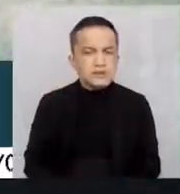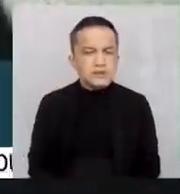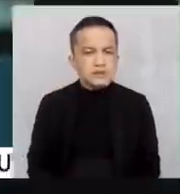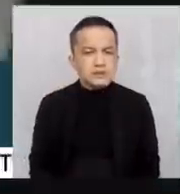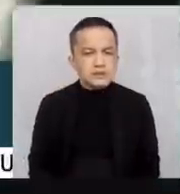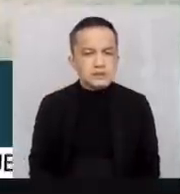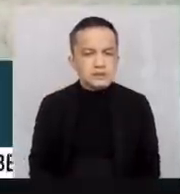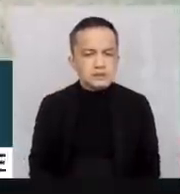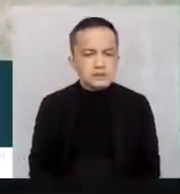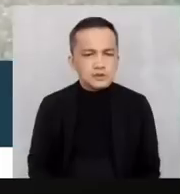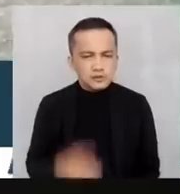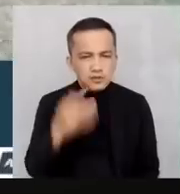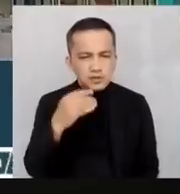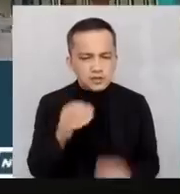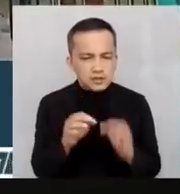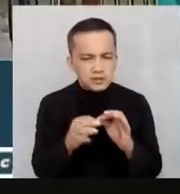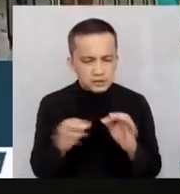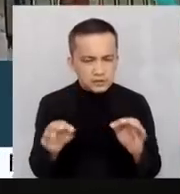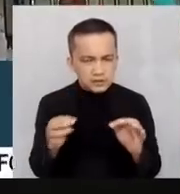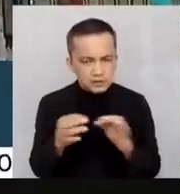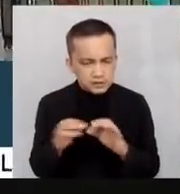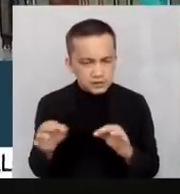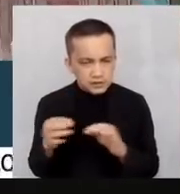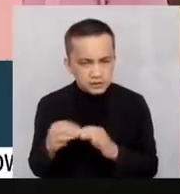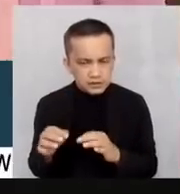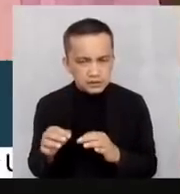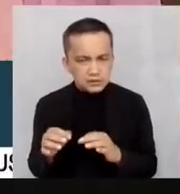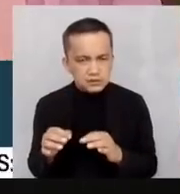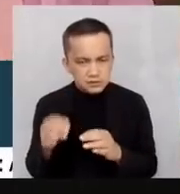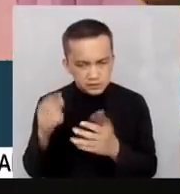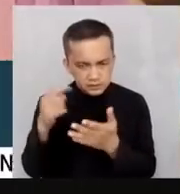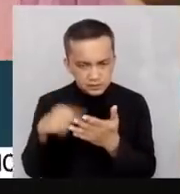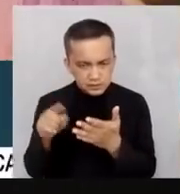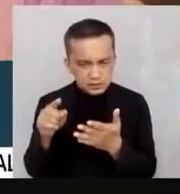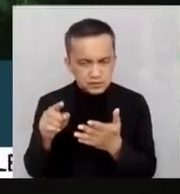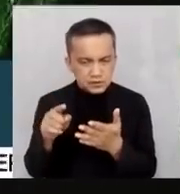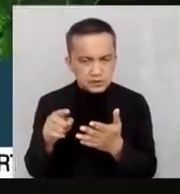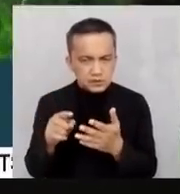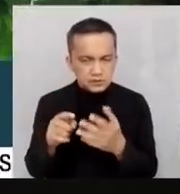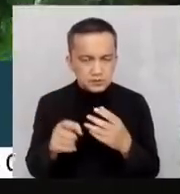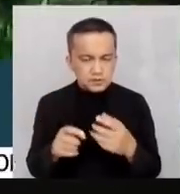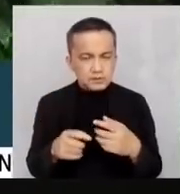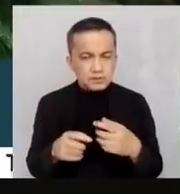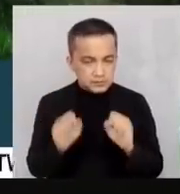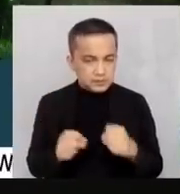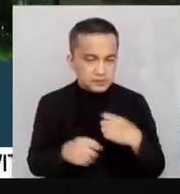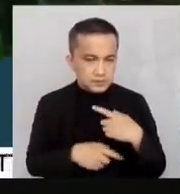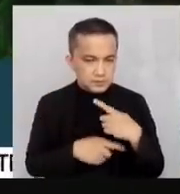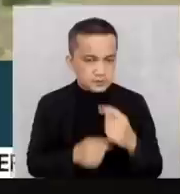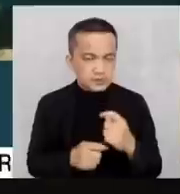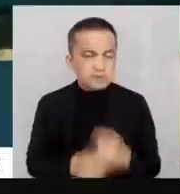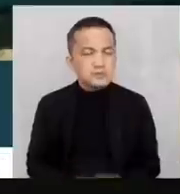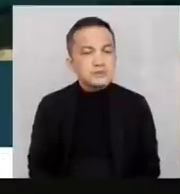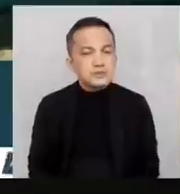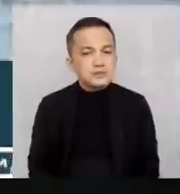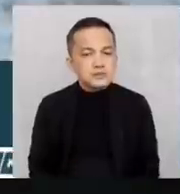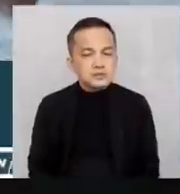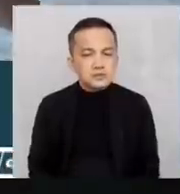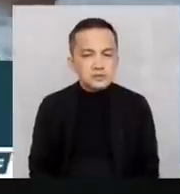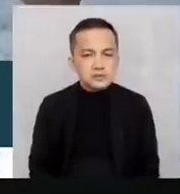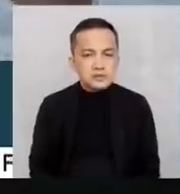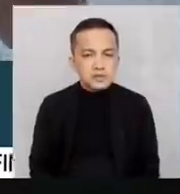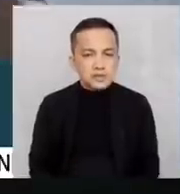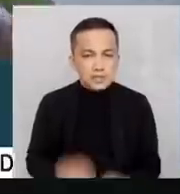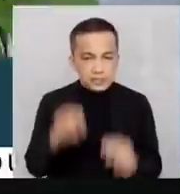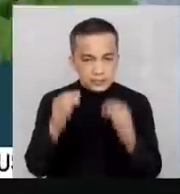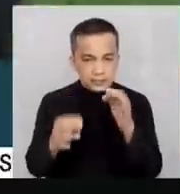public statement lang, tingnan natin, hindi natin mapapagkatiwalaan yun. Kasi kapag merong House investigation,